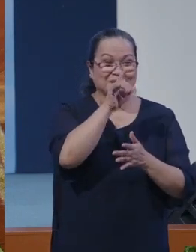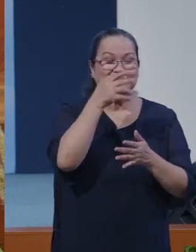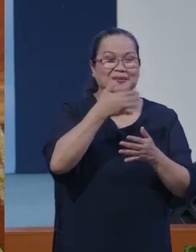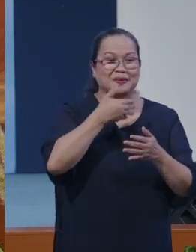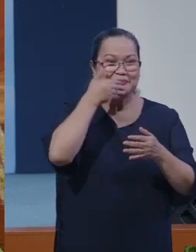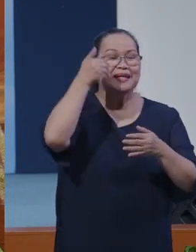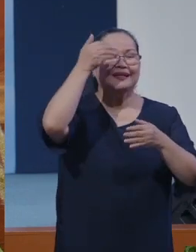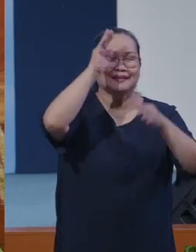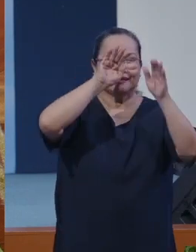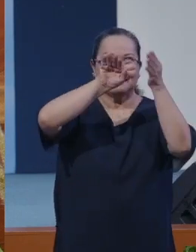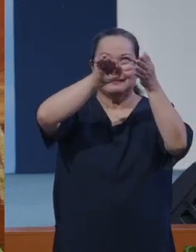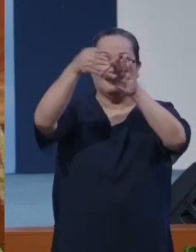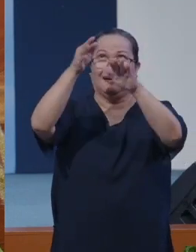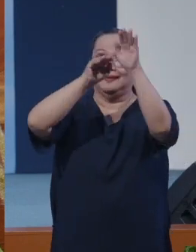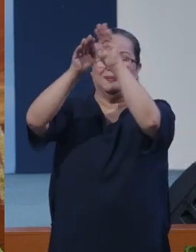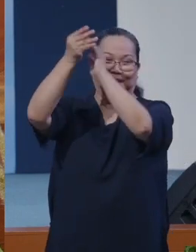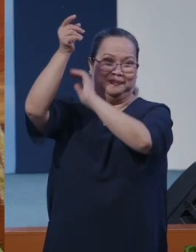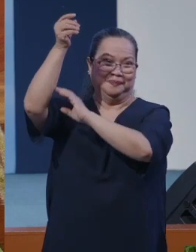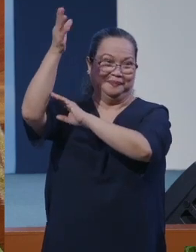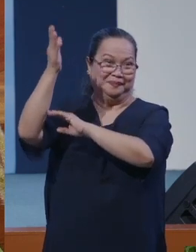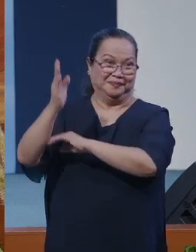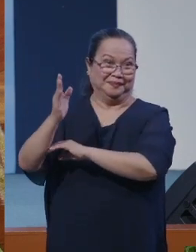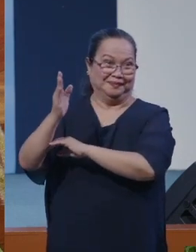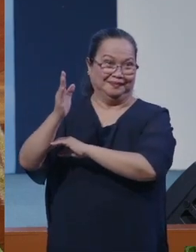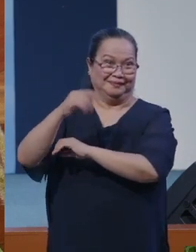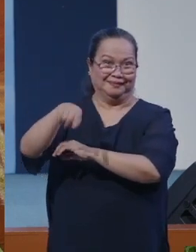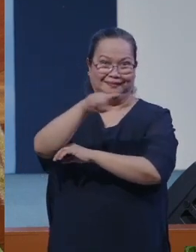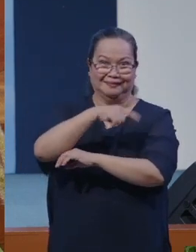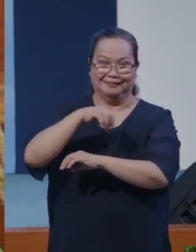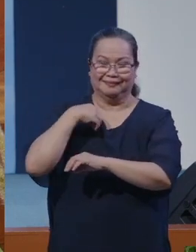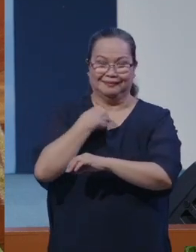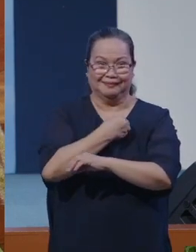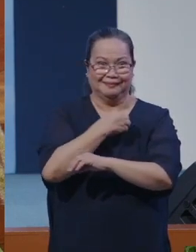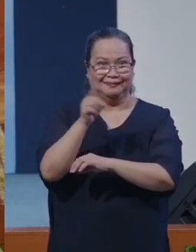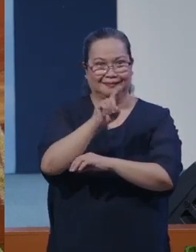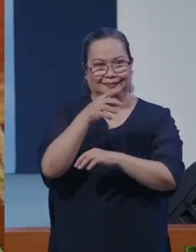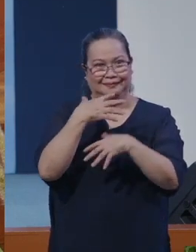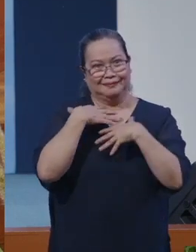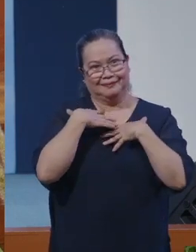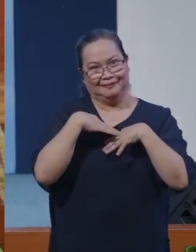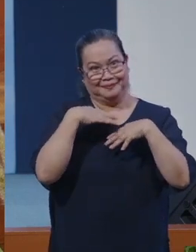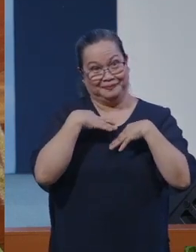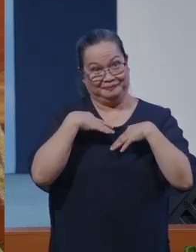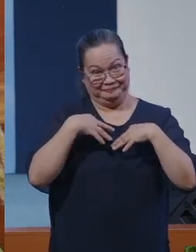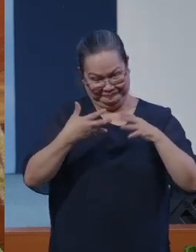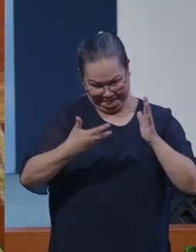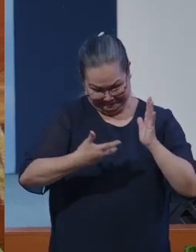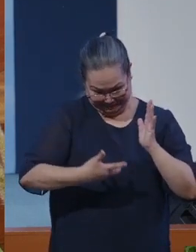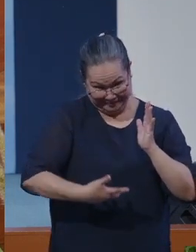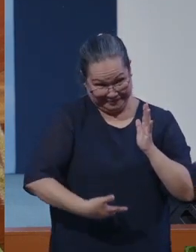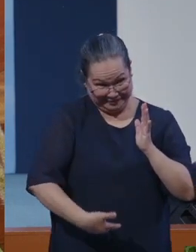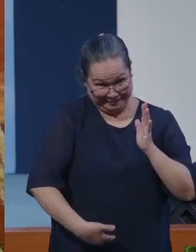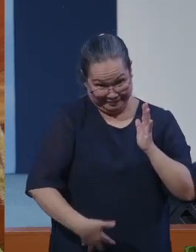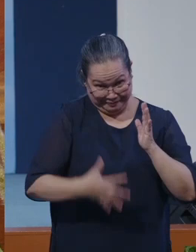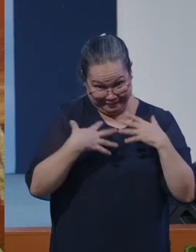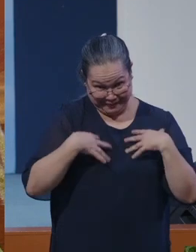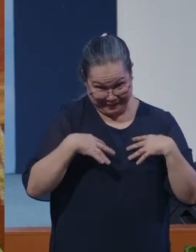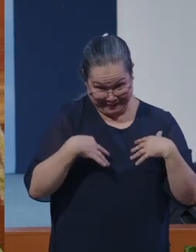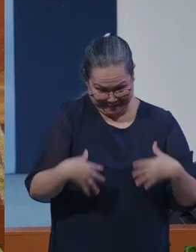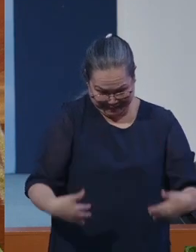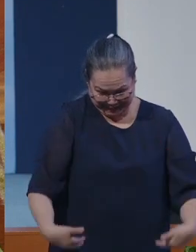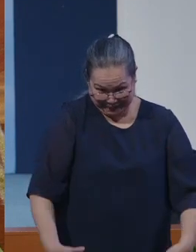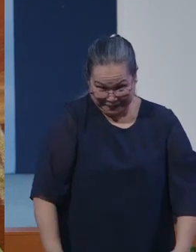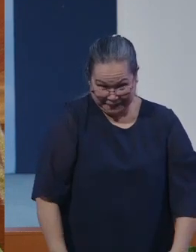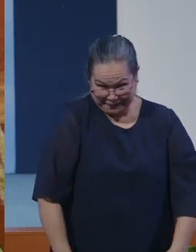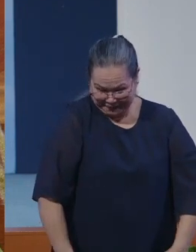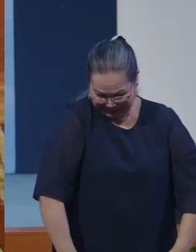sa Panginoon. Sa kanya magmumula ang ating bihisan. Napakahilig natin sa pagbibihis, no?